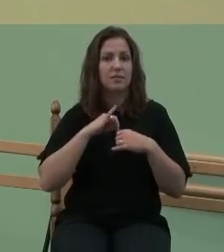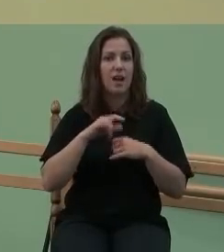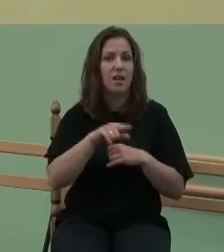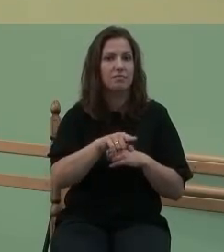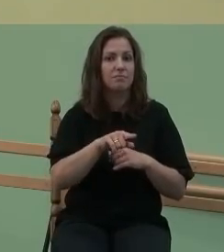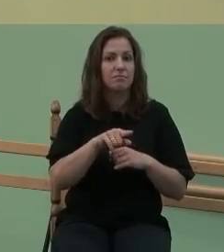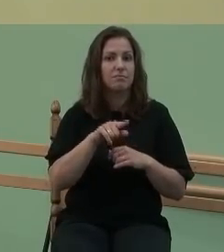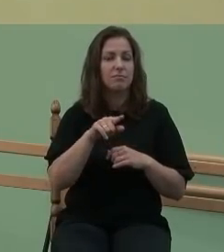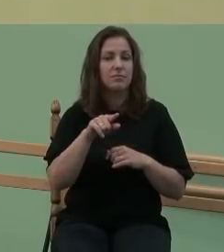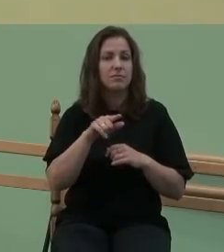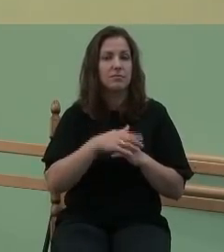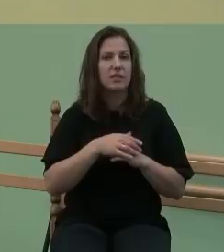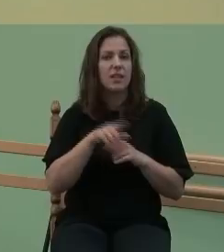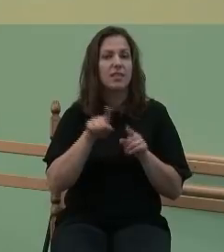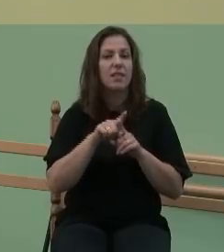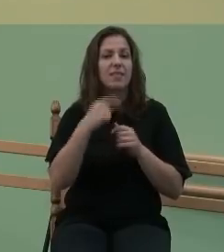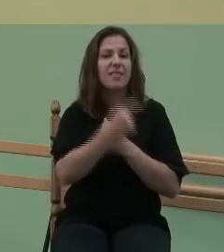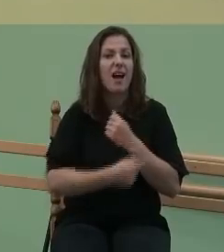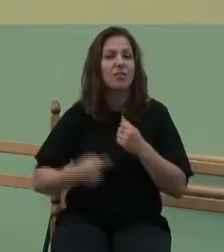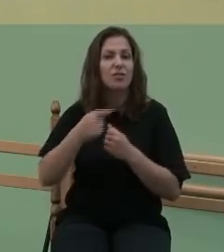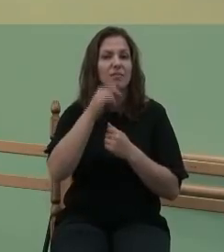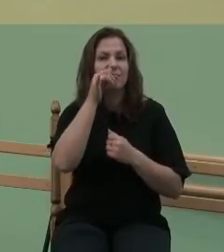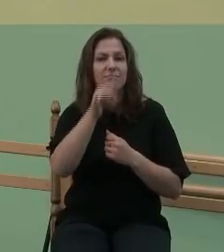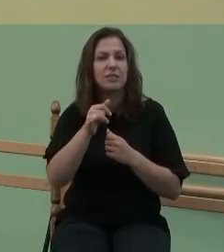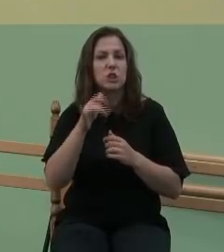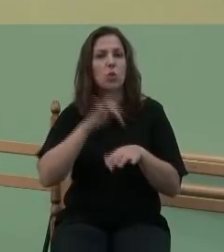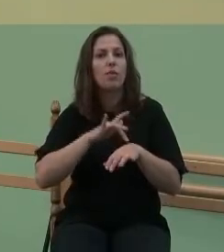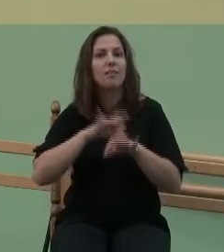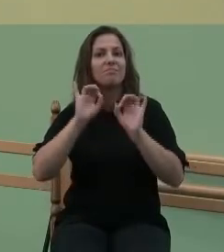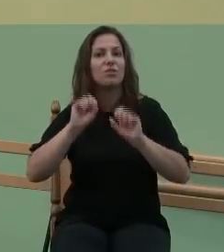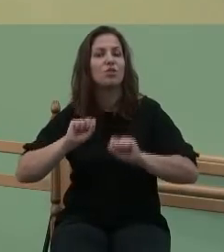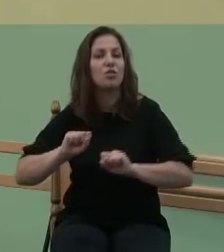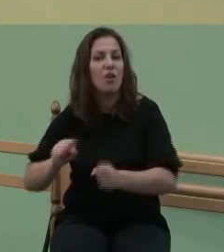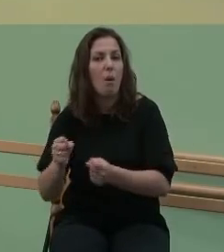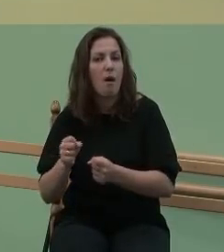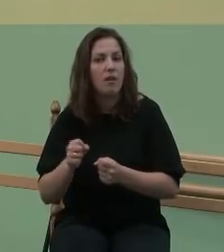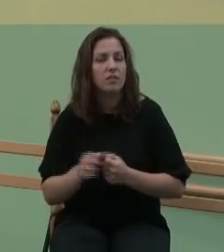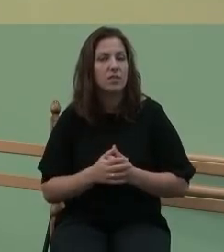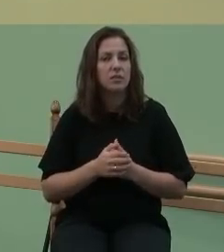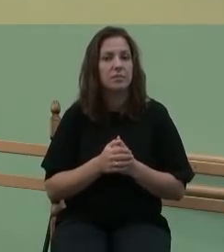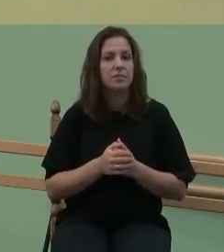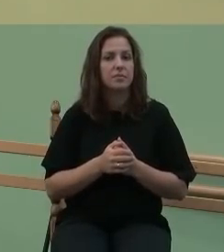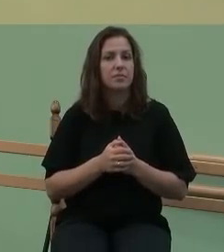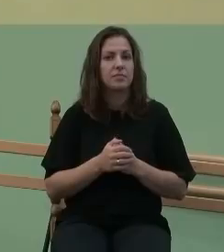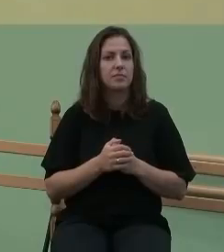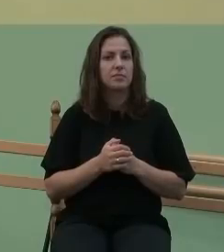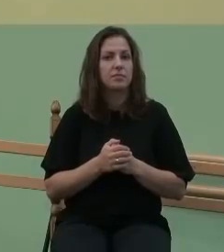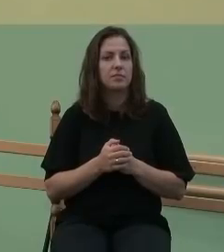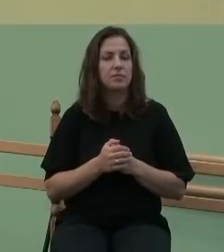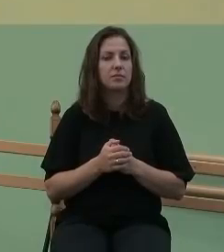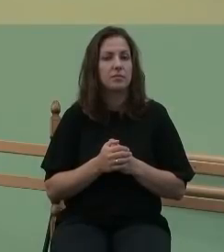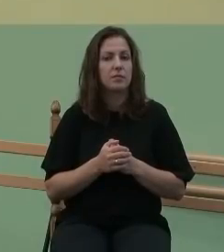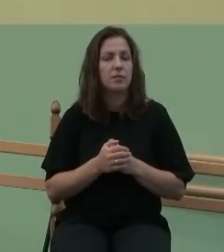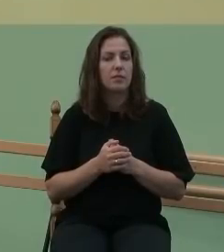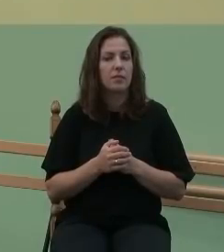charakter arbitralny, a tarcza nie może skutecznie działać, natomiast miecz, owszem, siecze ostro.